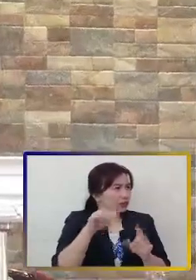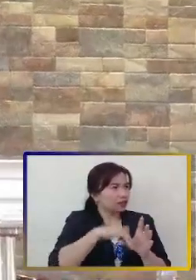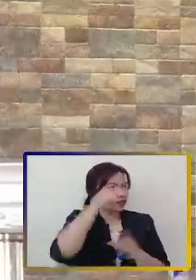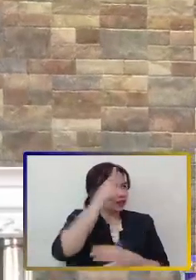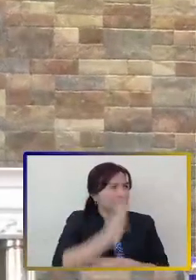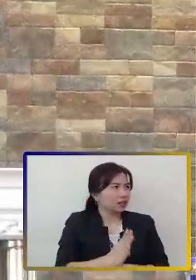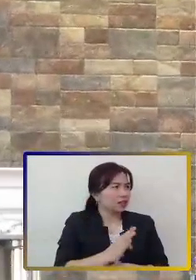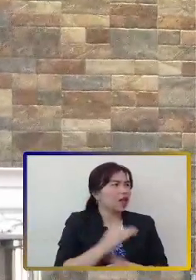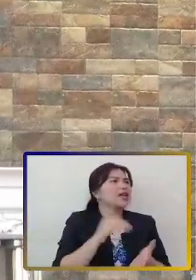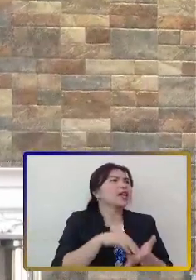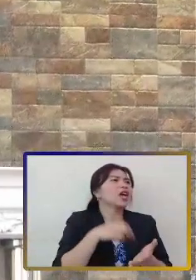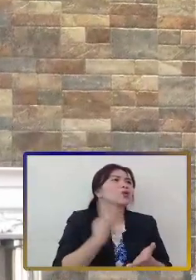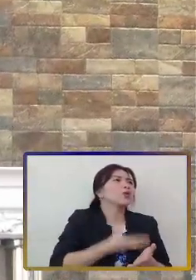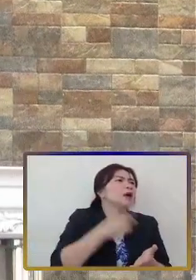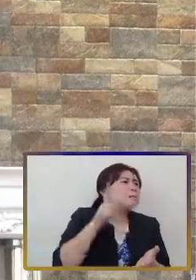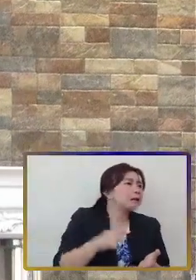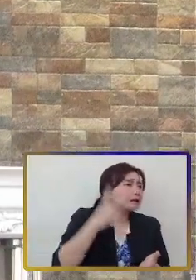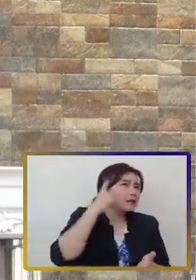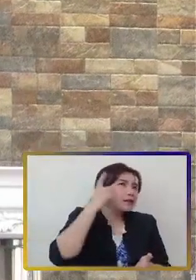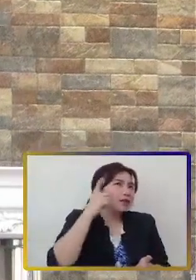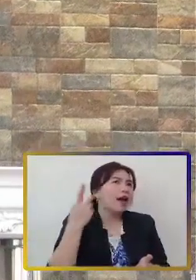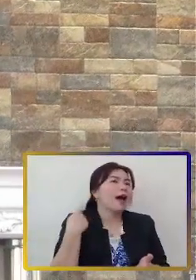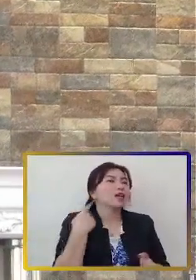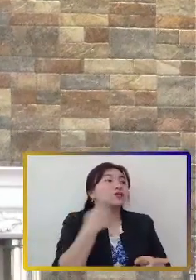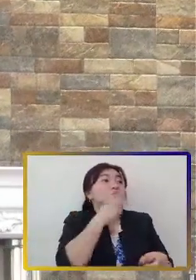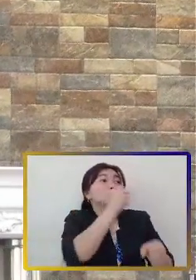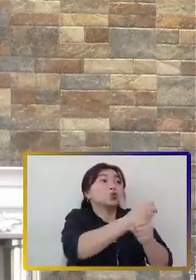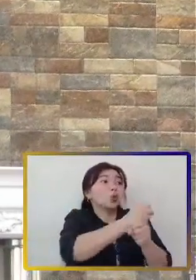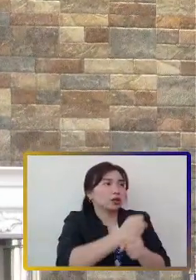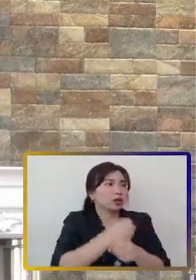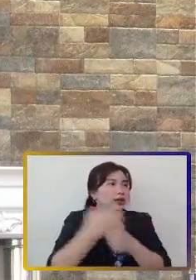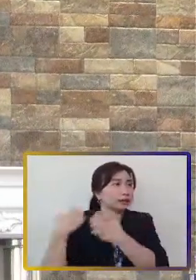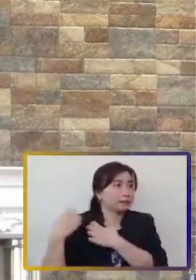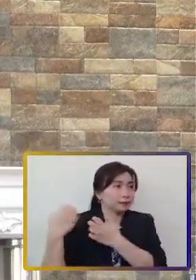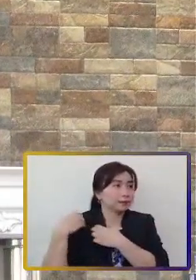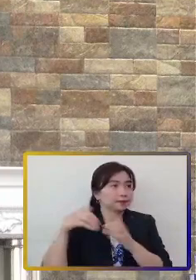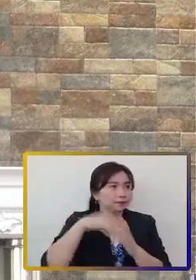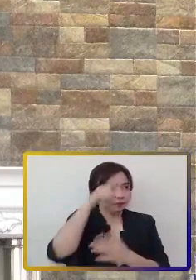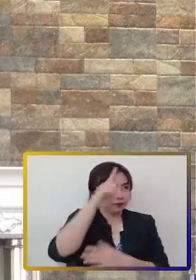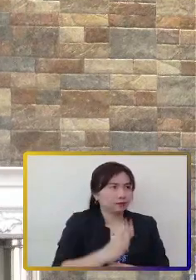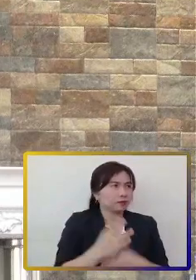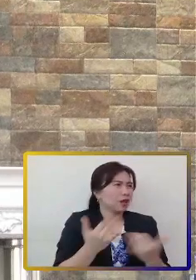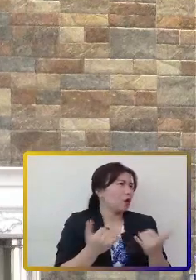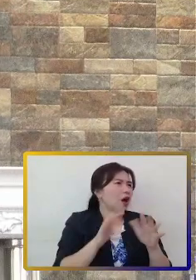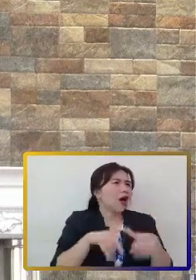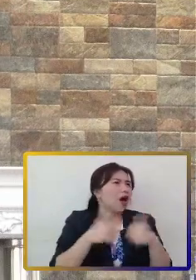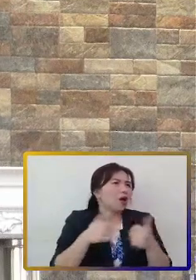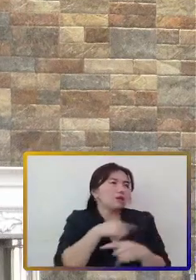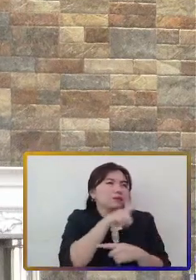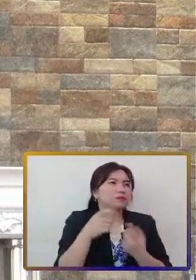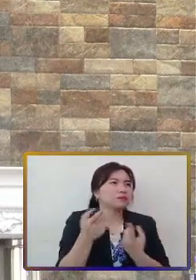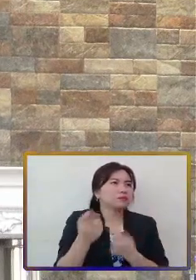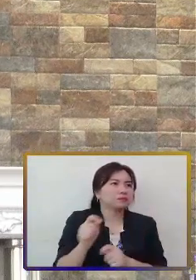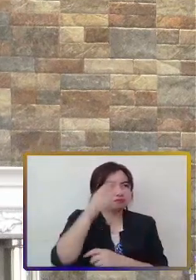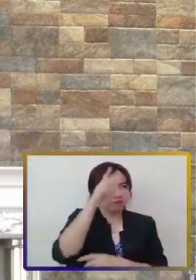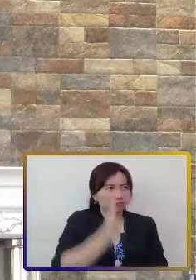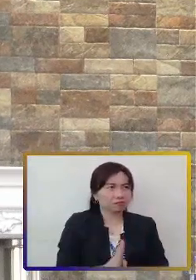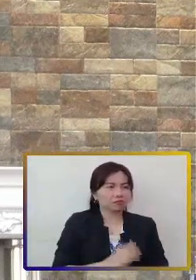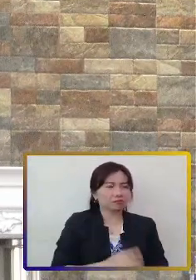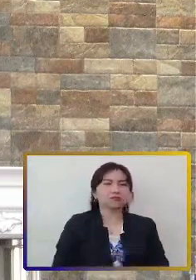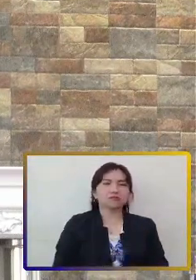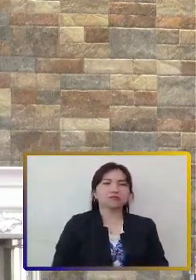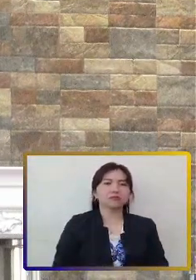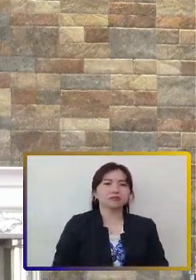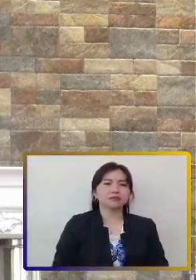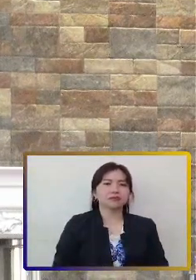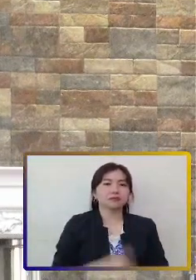certain ang expectation sa Panginoon Well then how do we trust God sabi mo ng biblya Where I